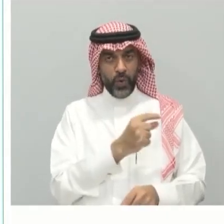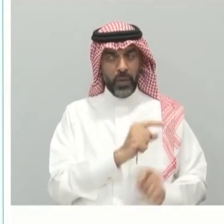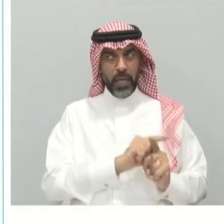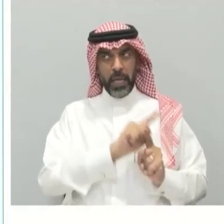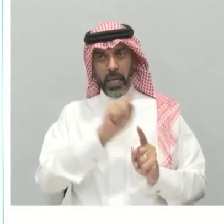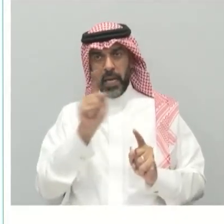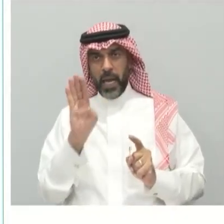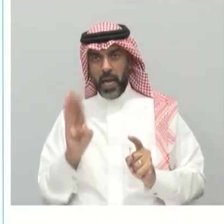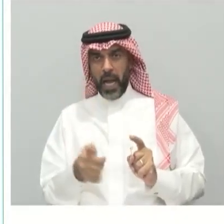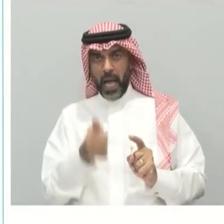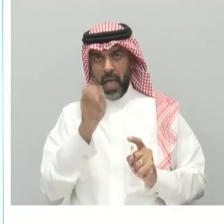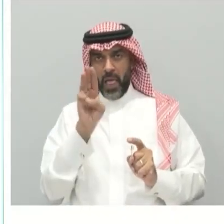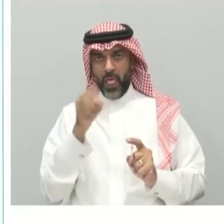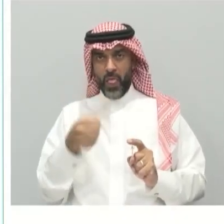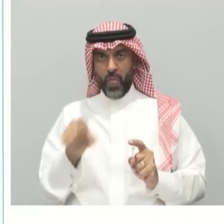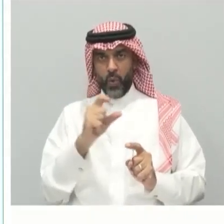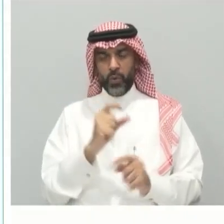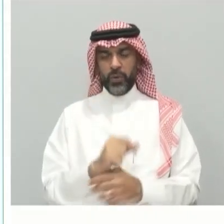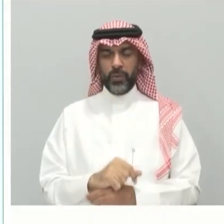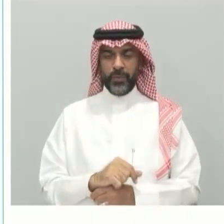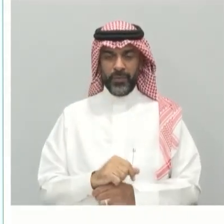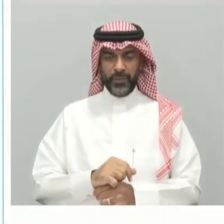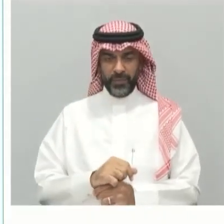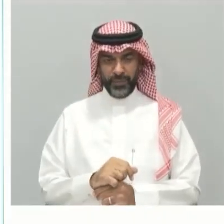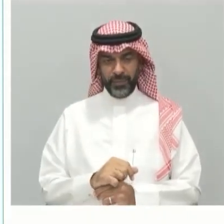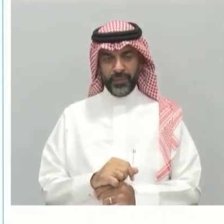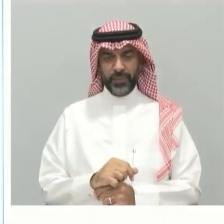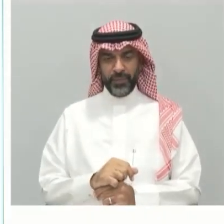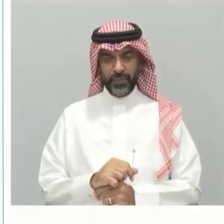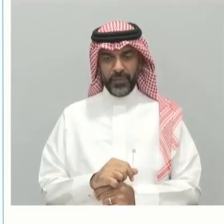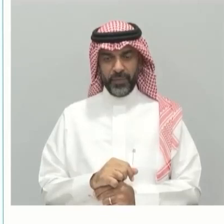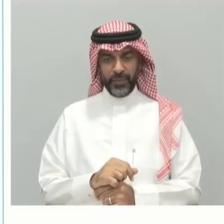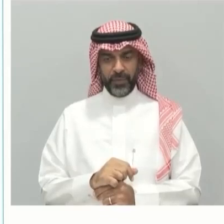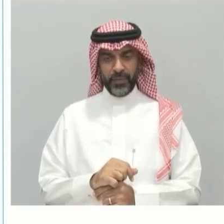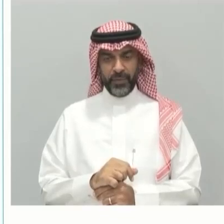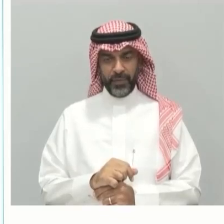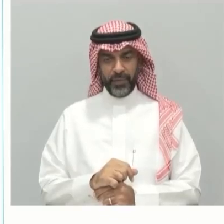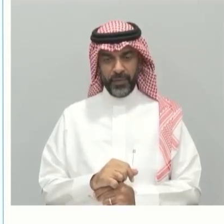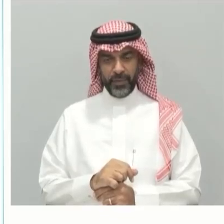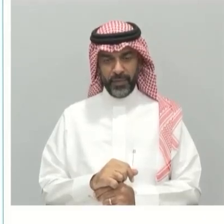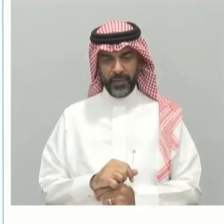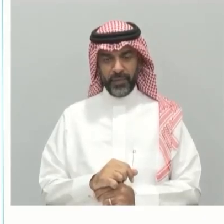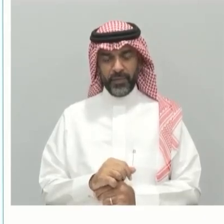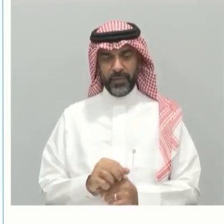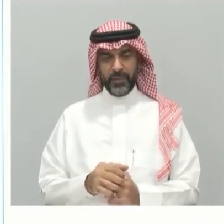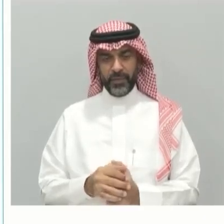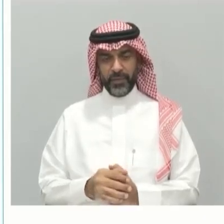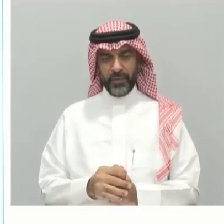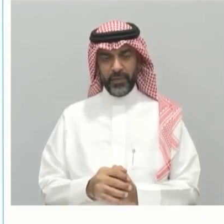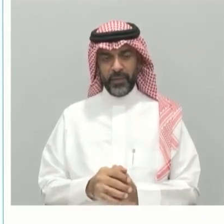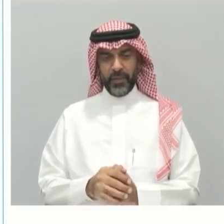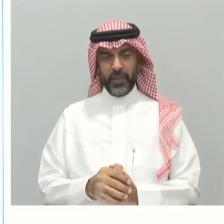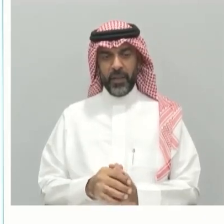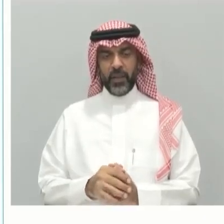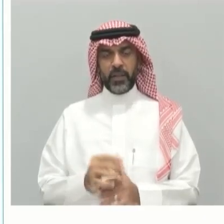الكاثود اذا فرق الجهد هو القوه التي تجعل الكترونات تنتقل من الانود الى ماذا الى الكاثود لاجل كذا